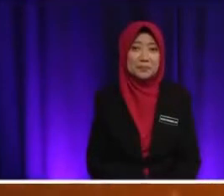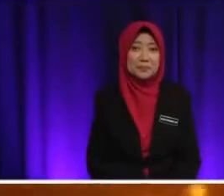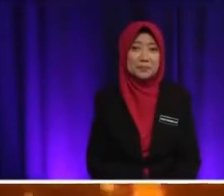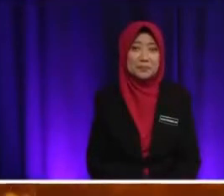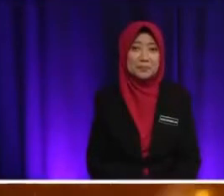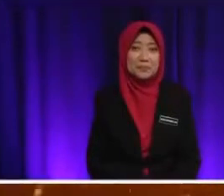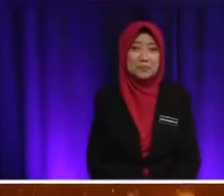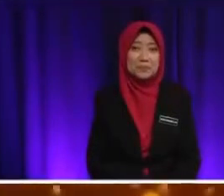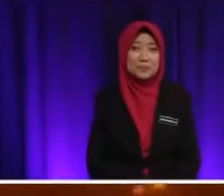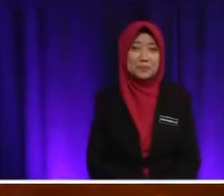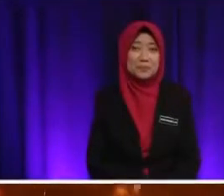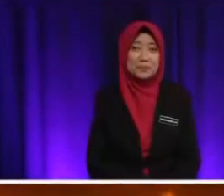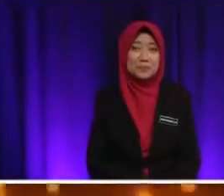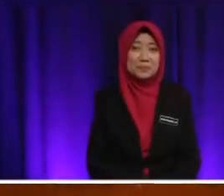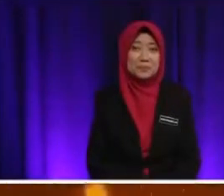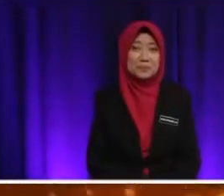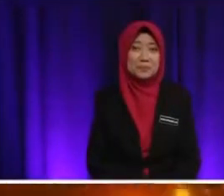Fitri, silakan.